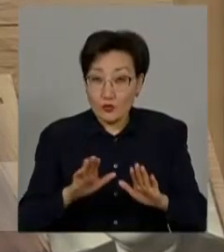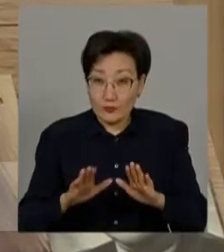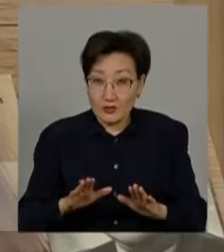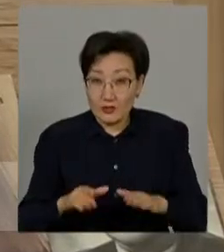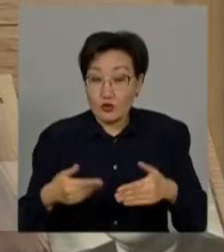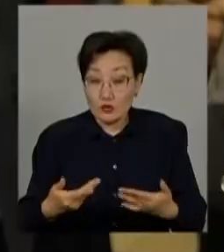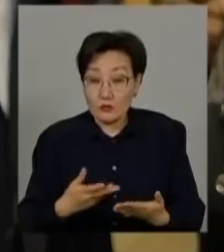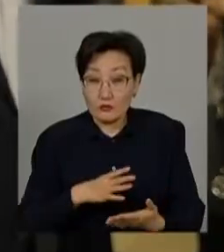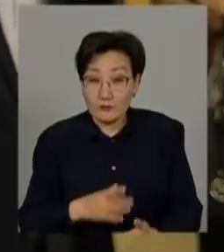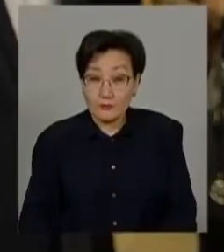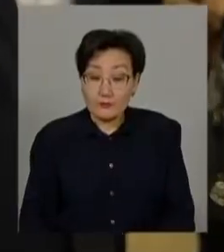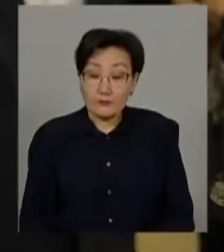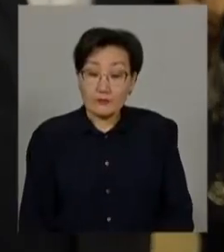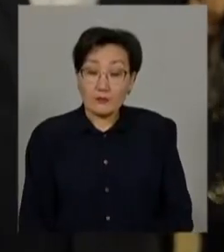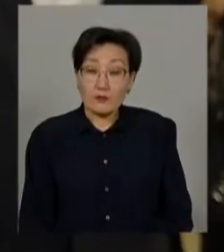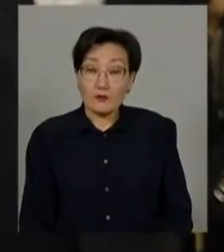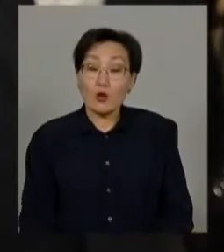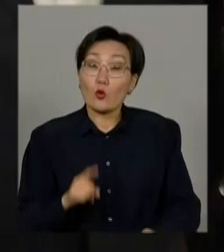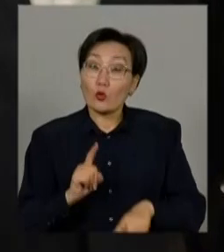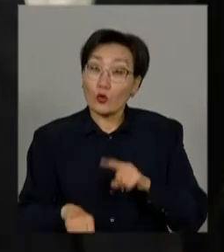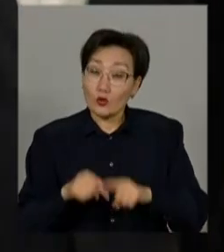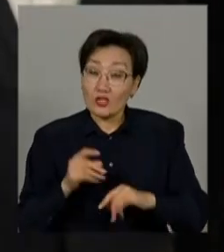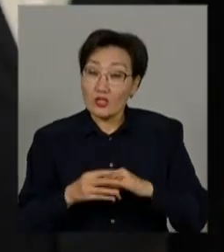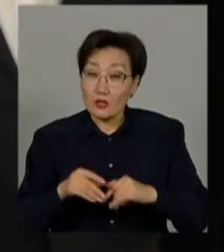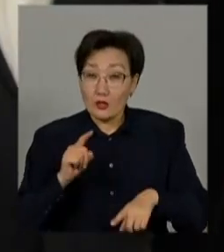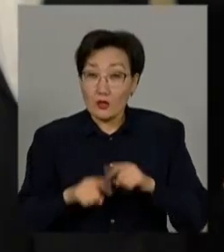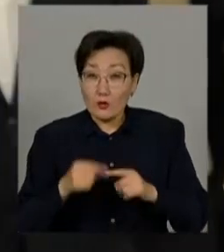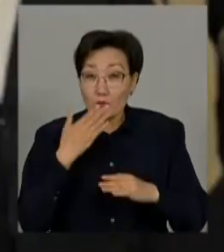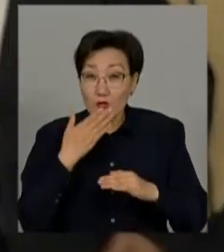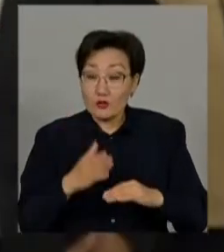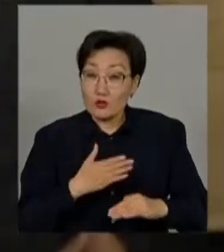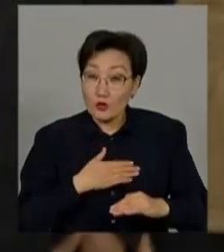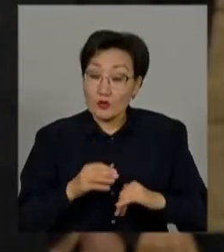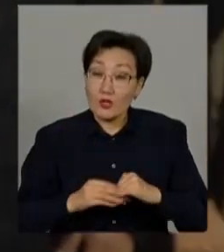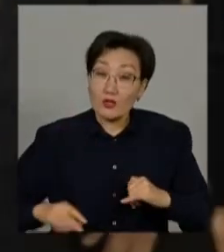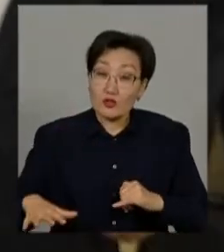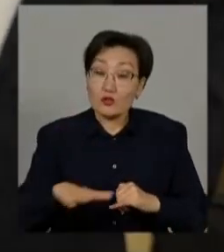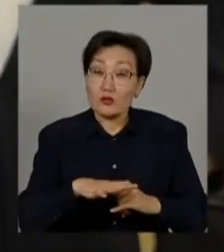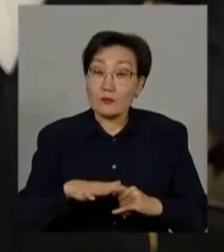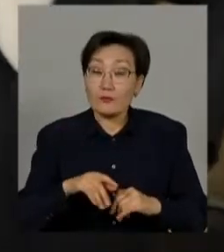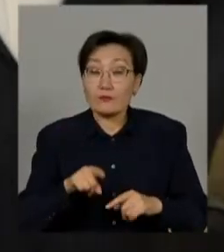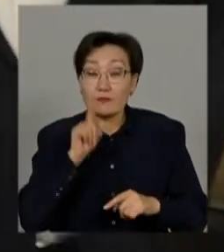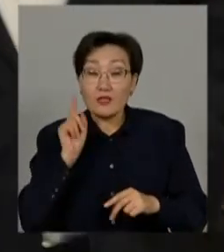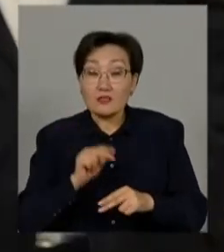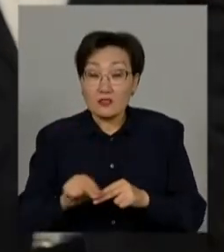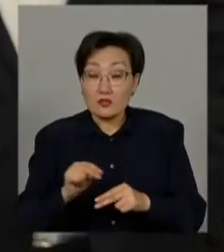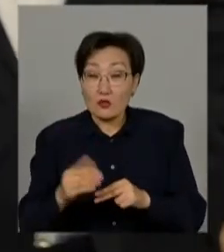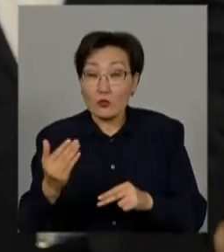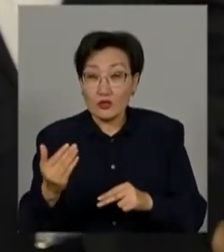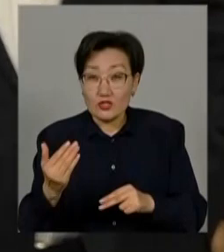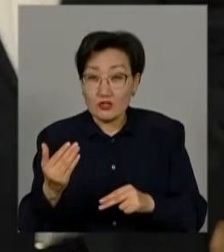назарына ұсынылды. Отанды, жерді, туған жерді сүюге жастар тәрбиелеу керек деп жатамыз ғой. Ол кісінің әні тұнып тұрған